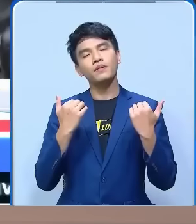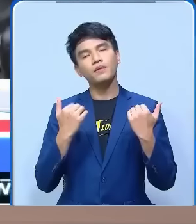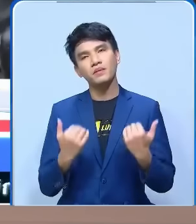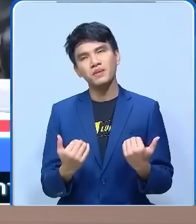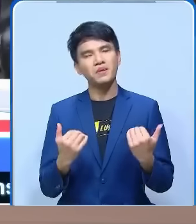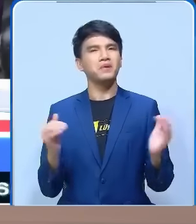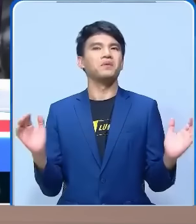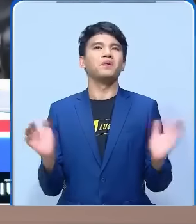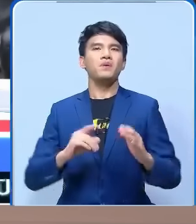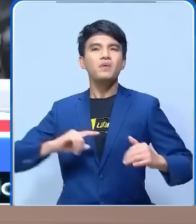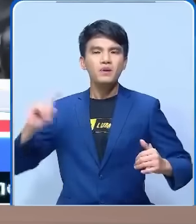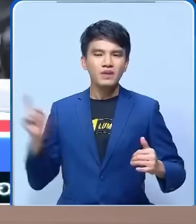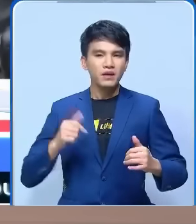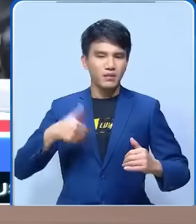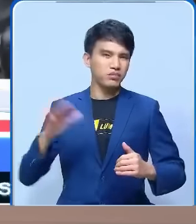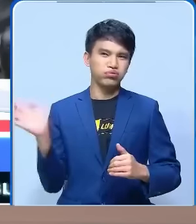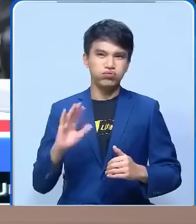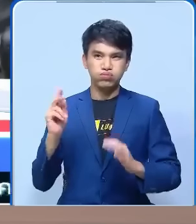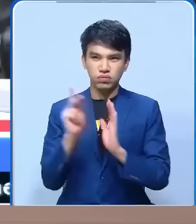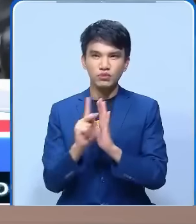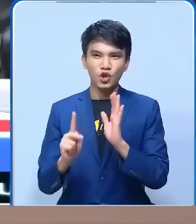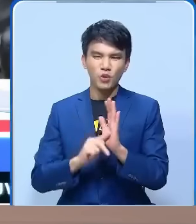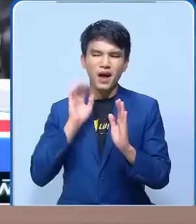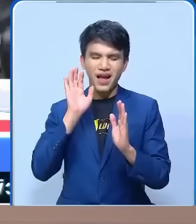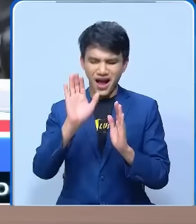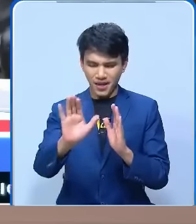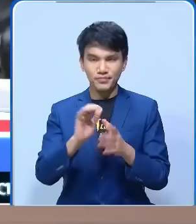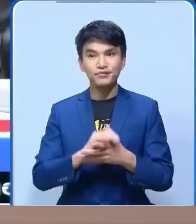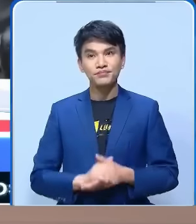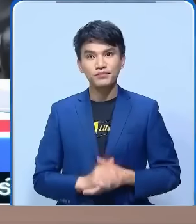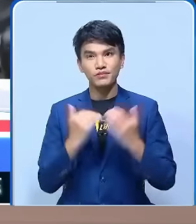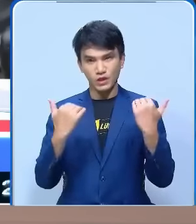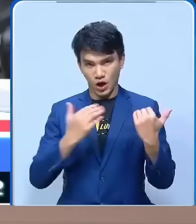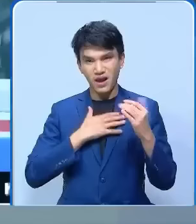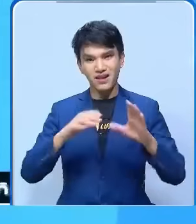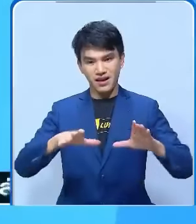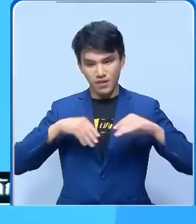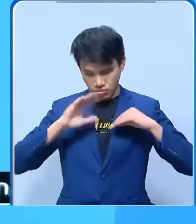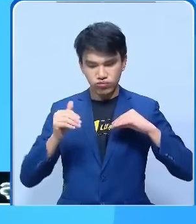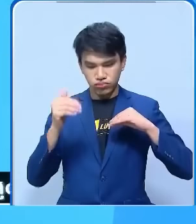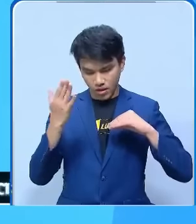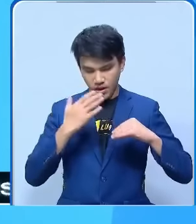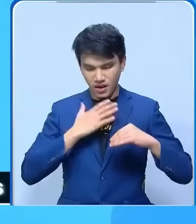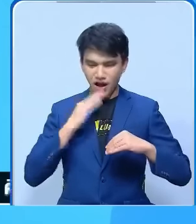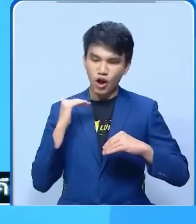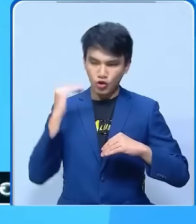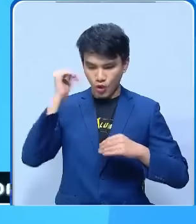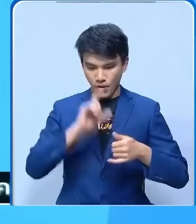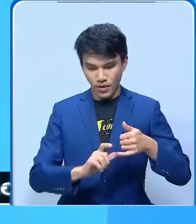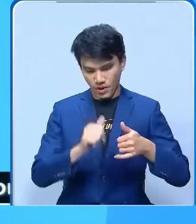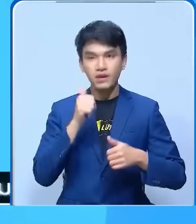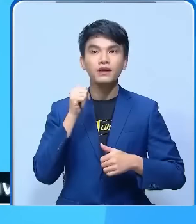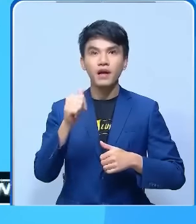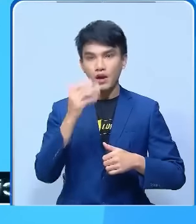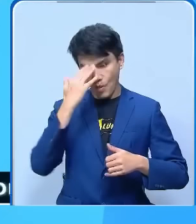ไม่ใช่ว่าตีไม่ได้น ะ กฎหมายเขาไม่ให้ตีพูดอย่างนี้คือเราก็ต้องยอมรับว่าเราโตมาเป็นคนดีได้ส่วนหนึ่ง